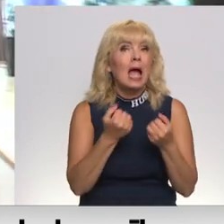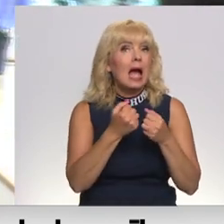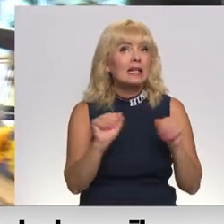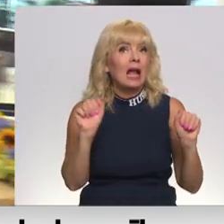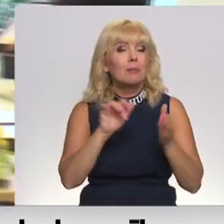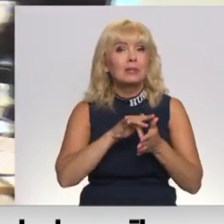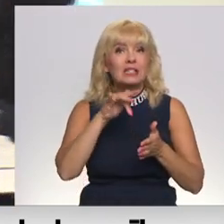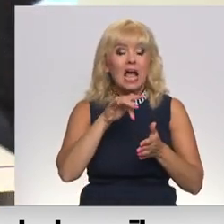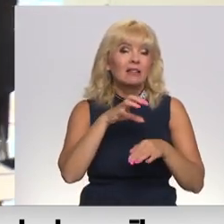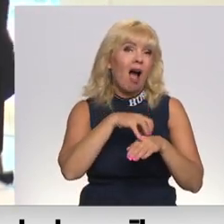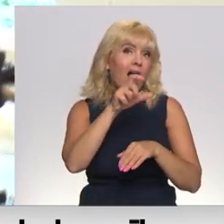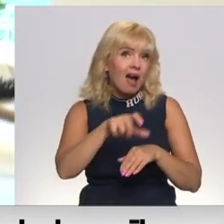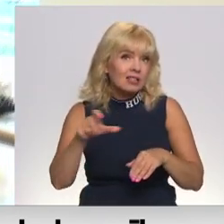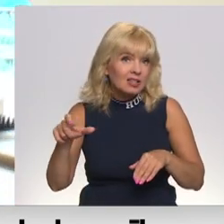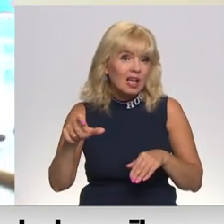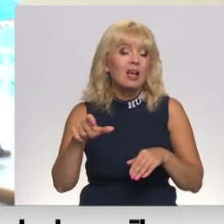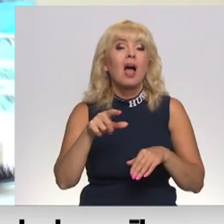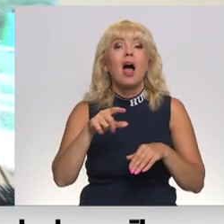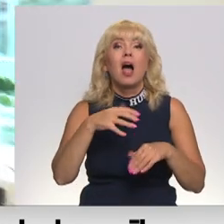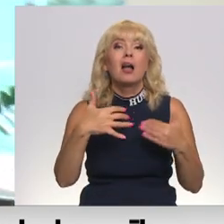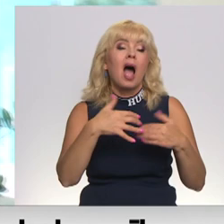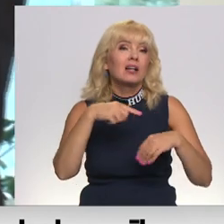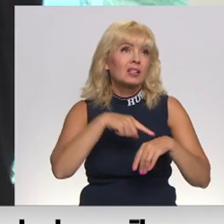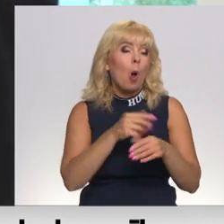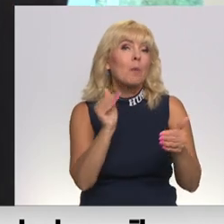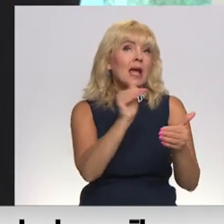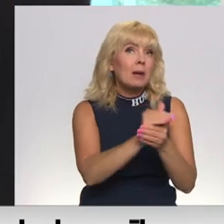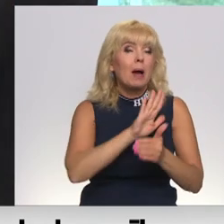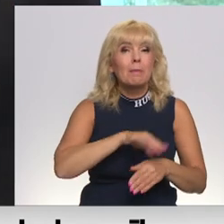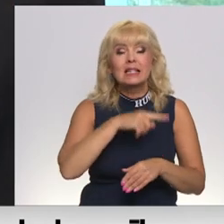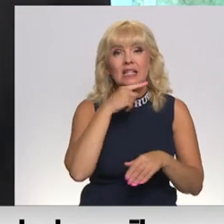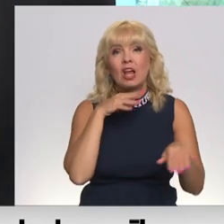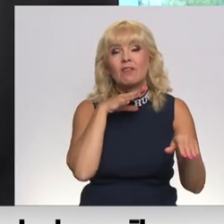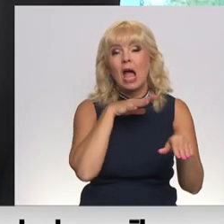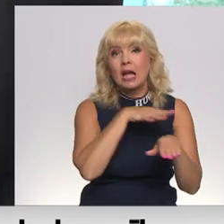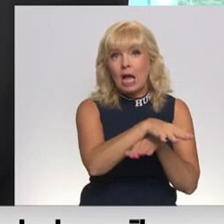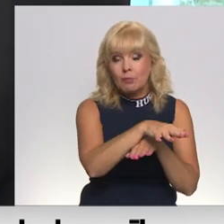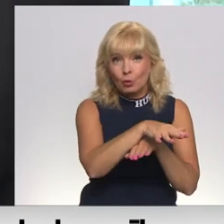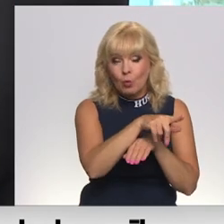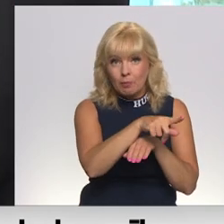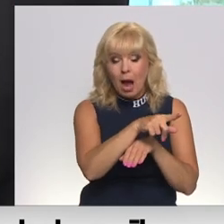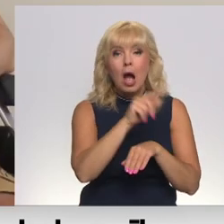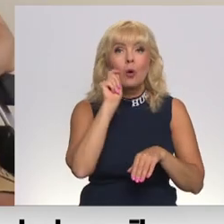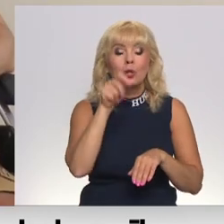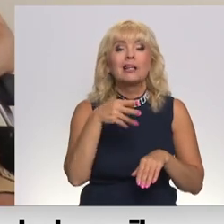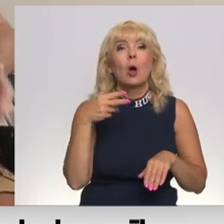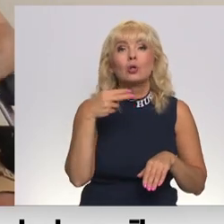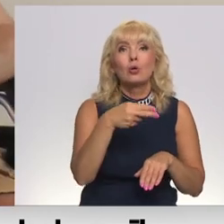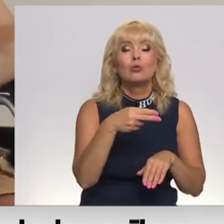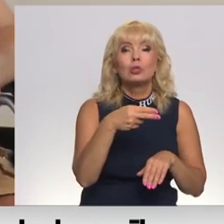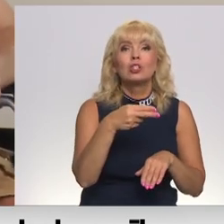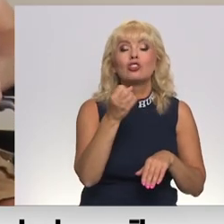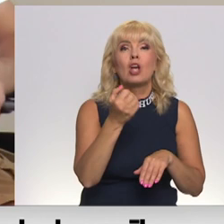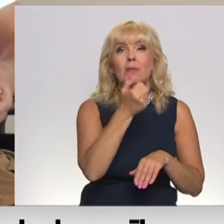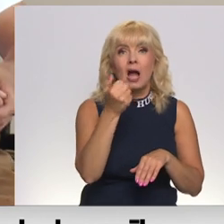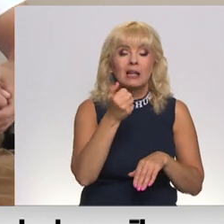Rehabilitācijas centra ārsti kara traumas esot iepazinuši jau pēc Krievijas iebrukuma Ukrainā 2014. Gadā un cietušie no